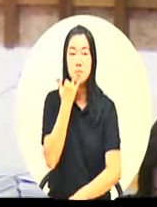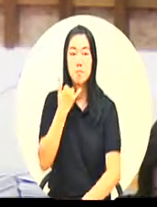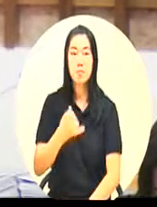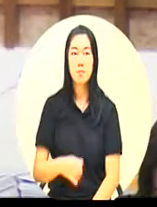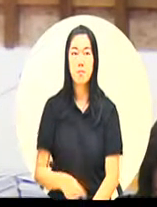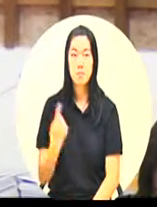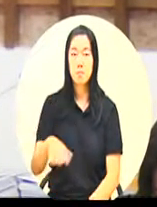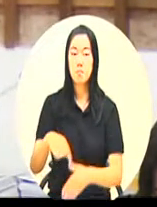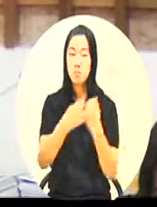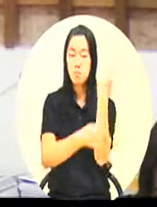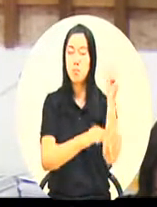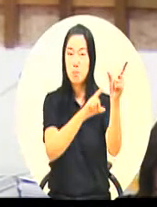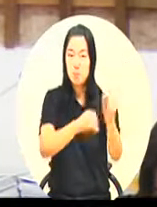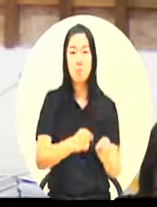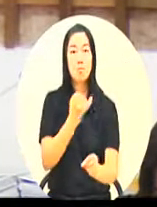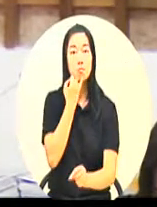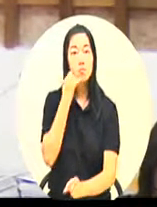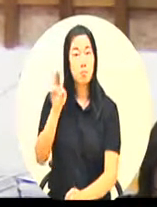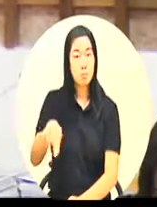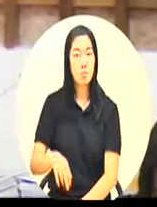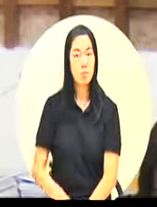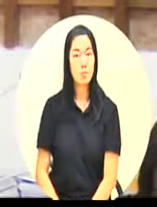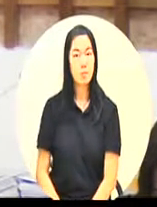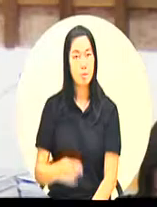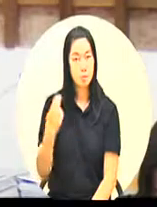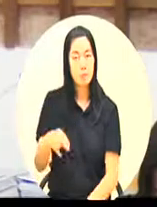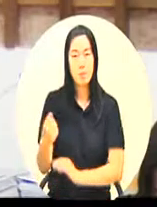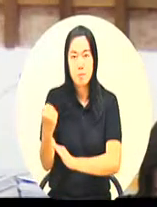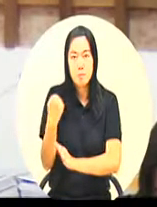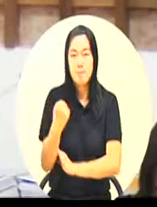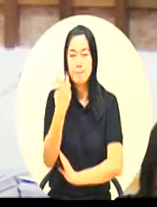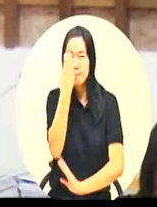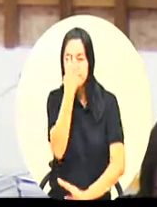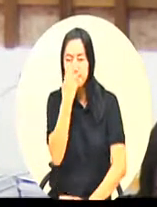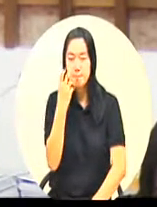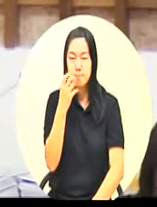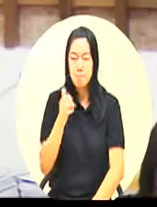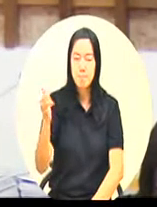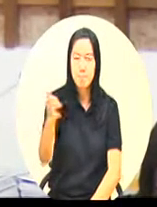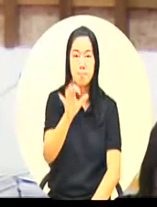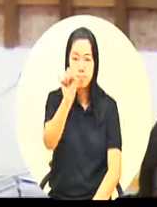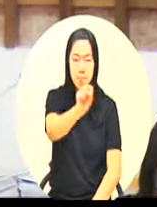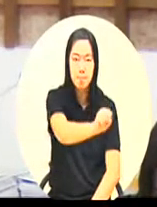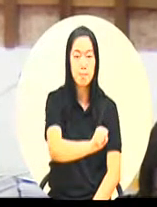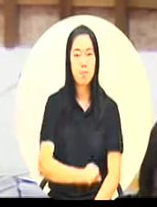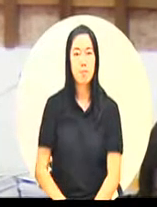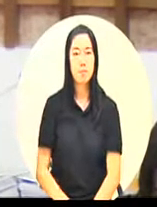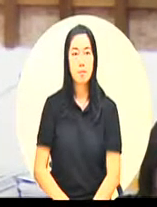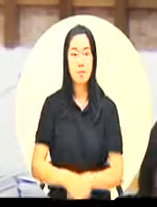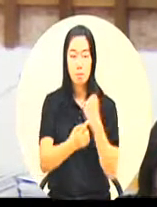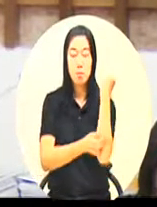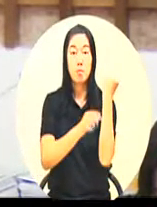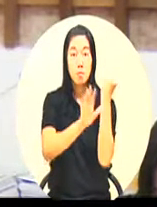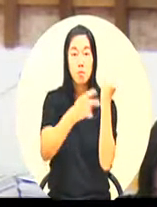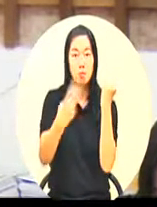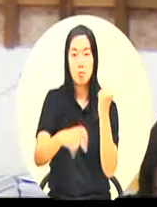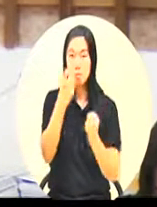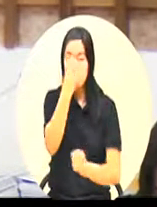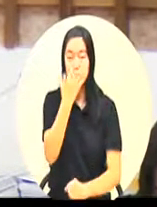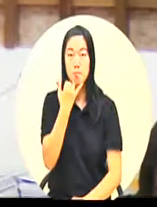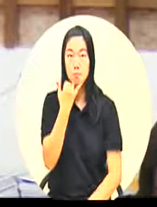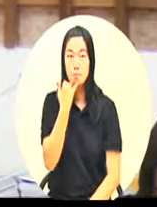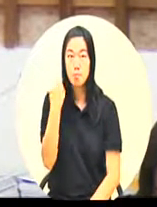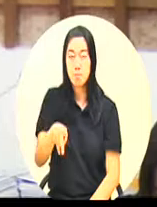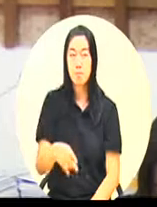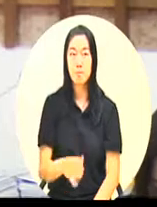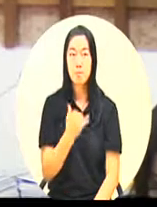个依法为据。那能够更积极的来查核，那你有这个法，你去查了之后，也可以把它